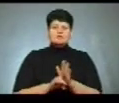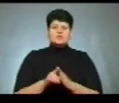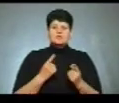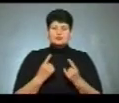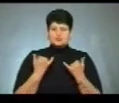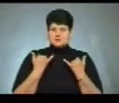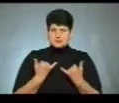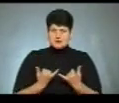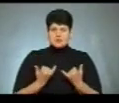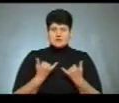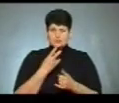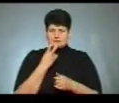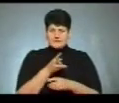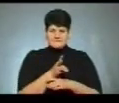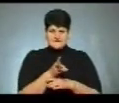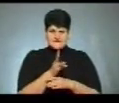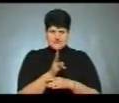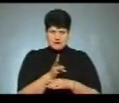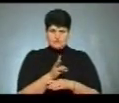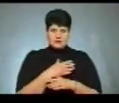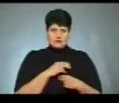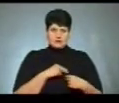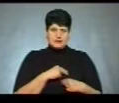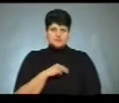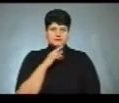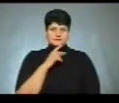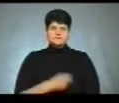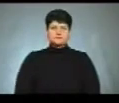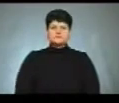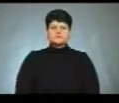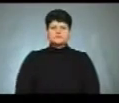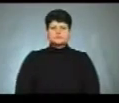за мить, поки переглянемо відеоматеріал наших колег з Буковини.